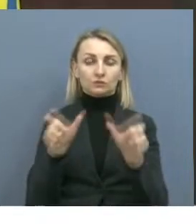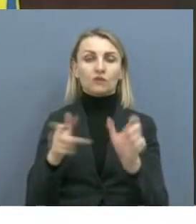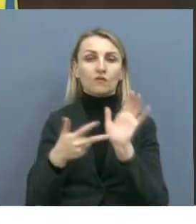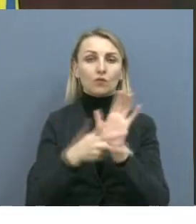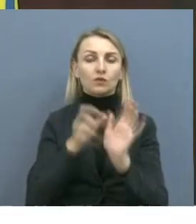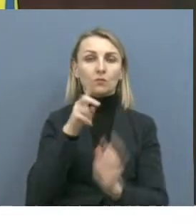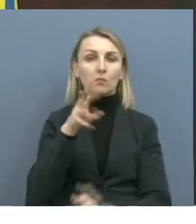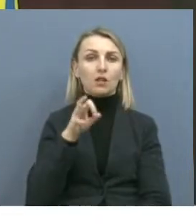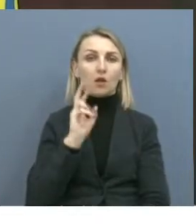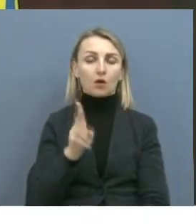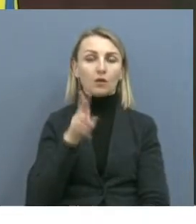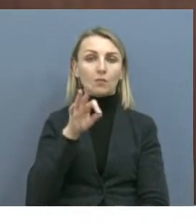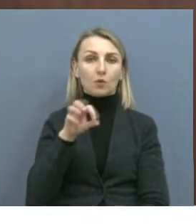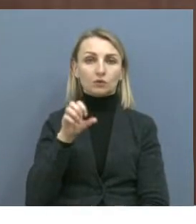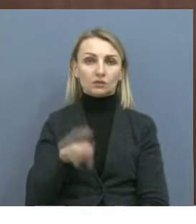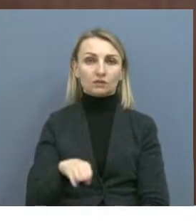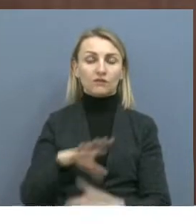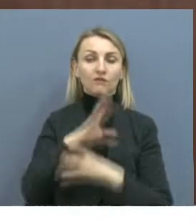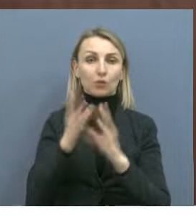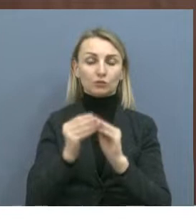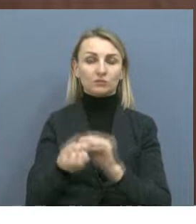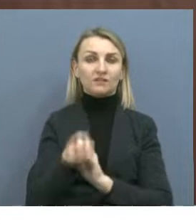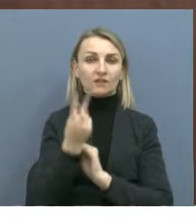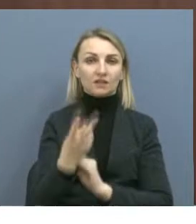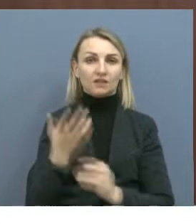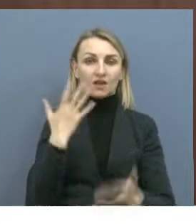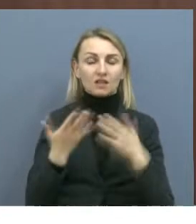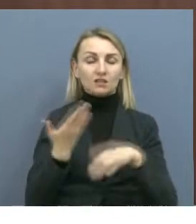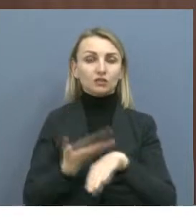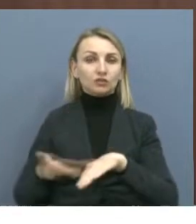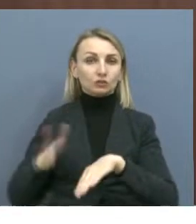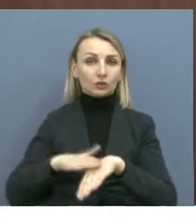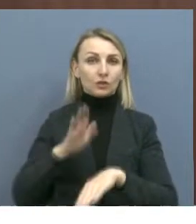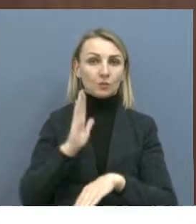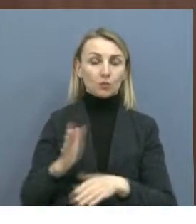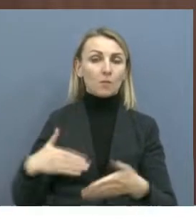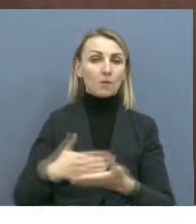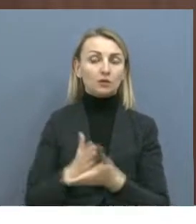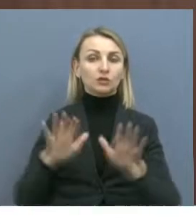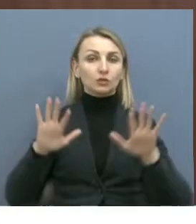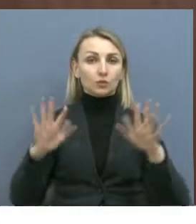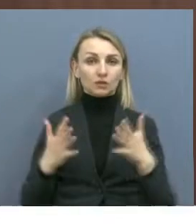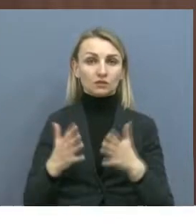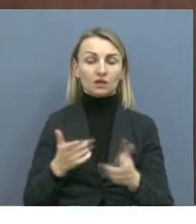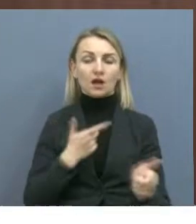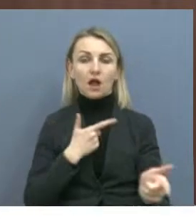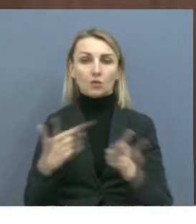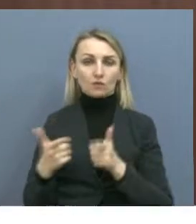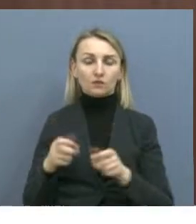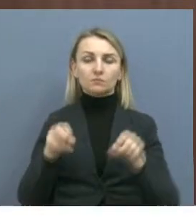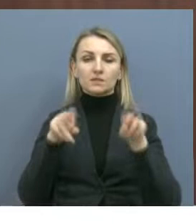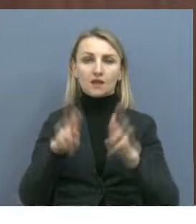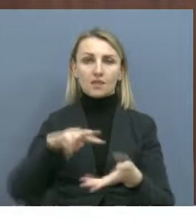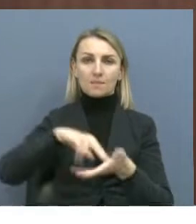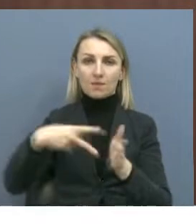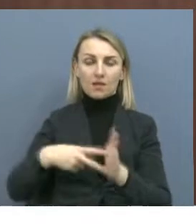к границам областного центра 12. На случай осложнения криминогенно-общественно-политической ситуации приведены и готовы специальные оперативные планы,